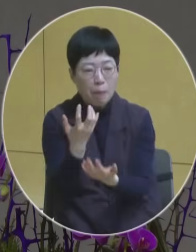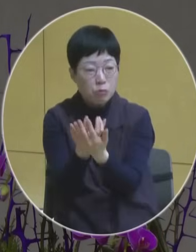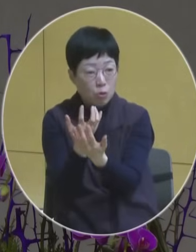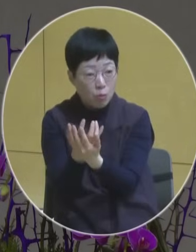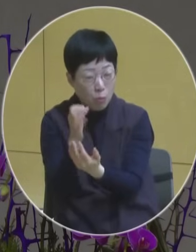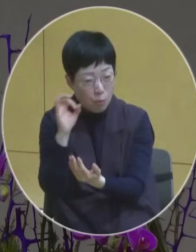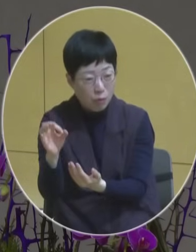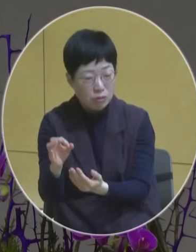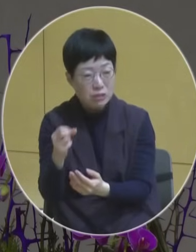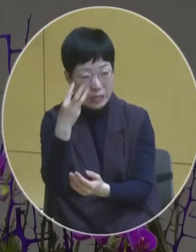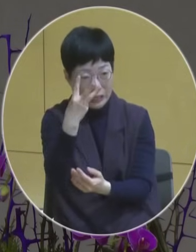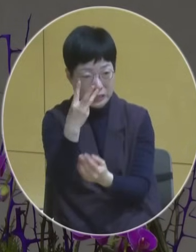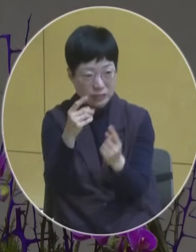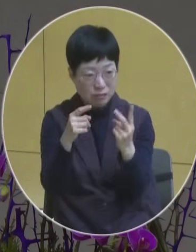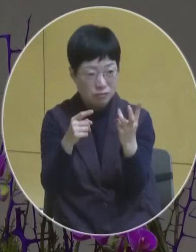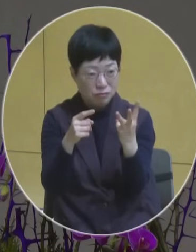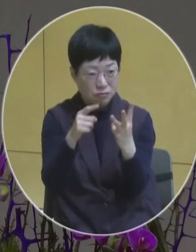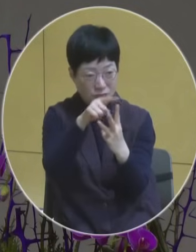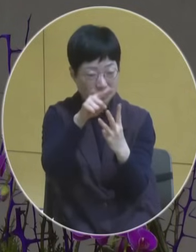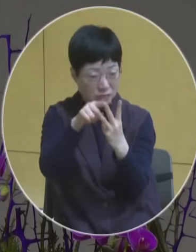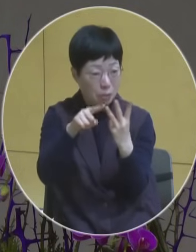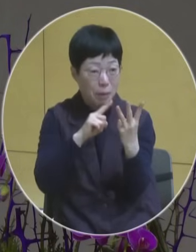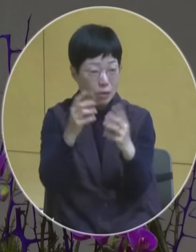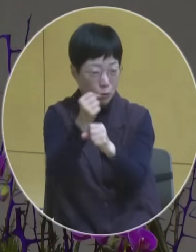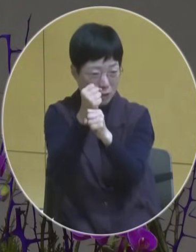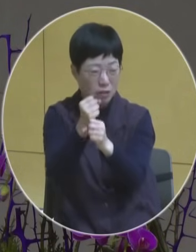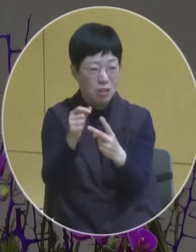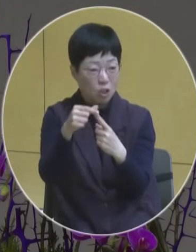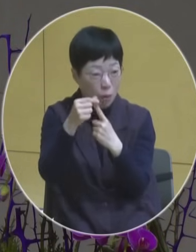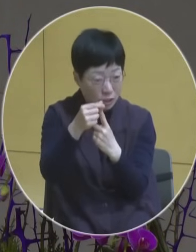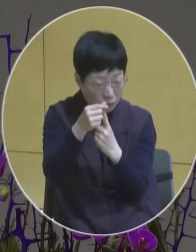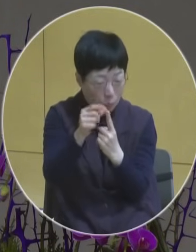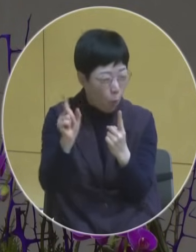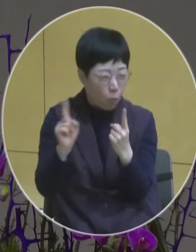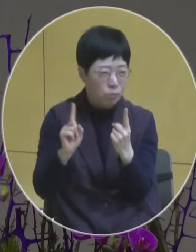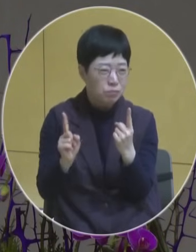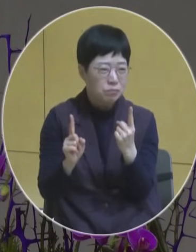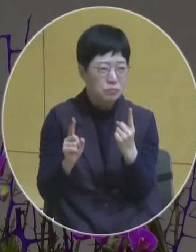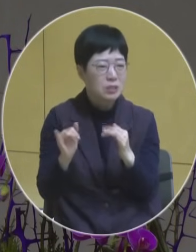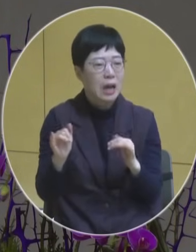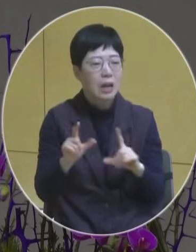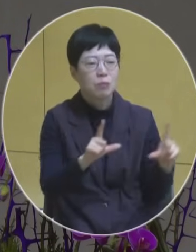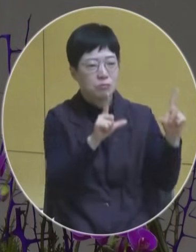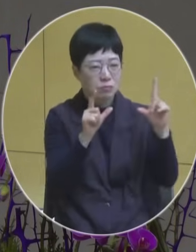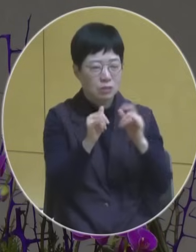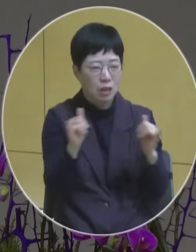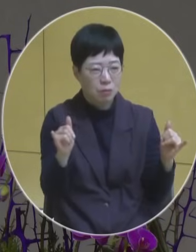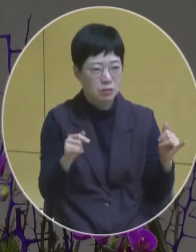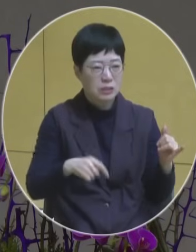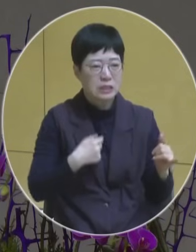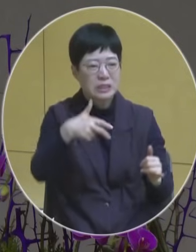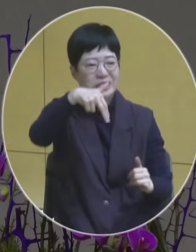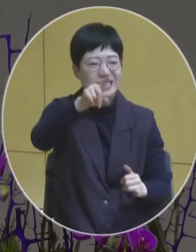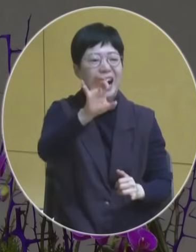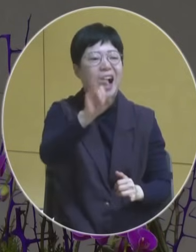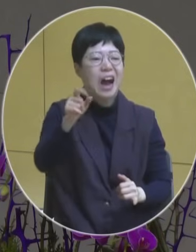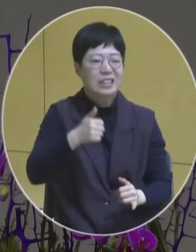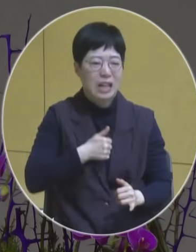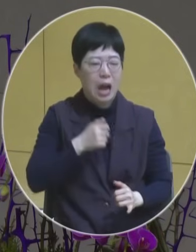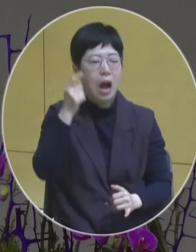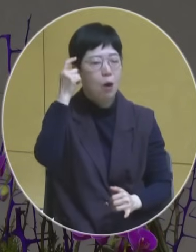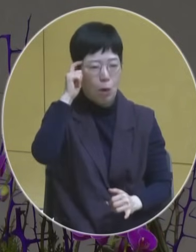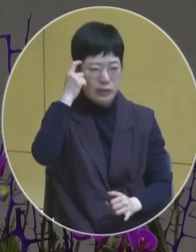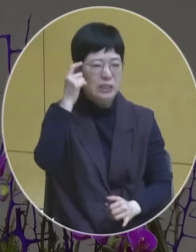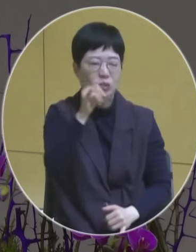학문적으로 크게 한 세 가지 단어로 요약해서 말합니다. 첫 번째 요약하는 것이 사람은 자아관이라는 것이 있다는